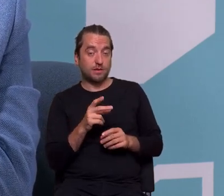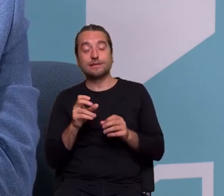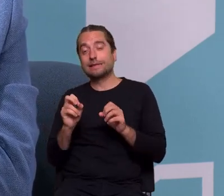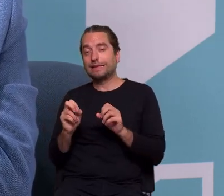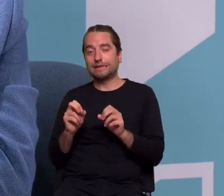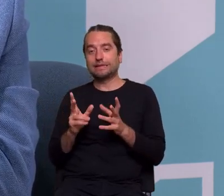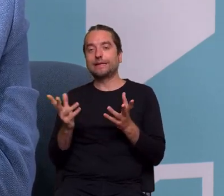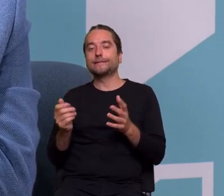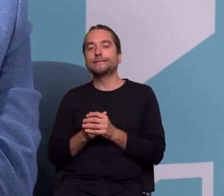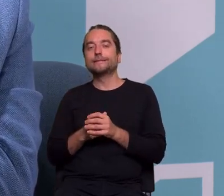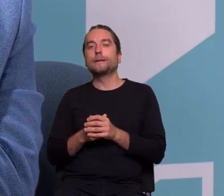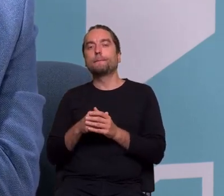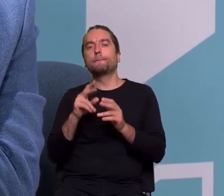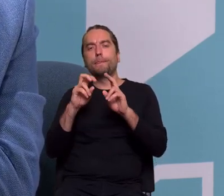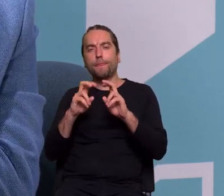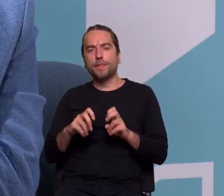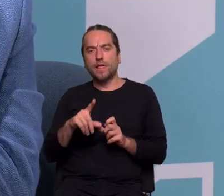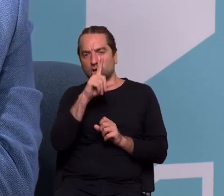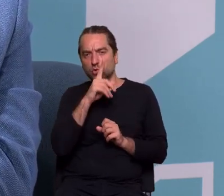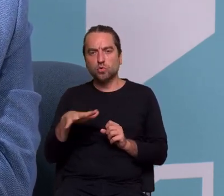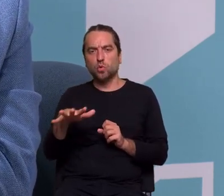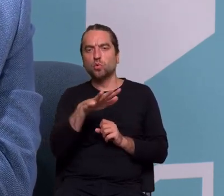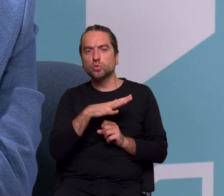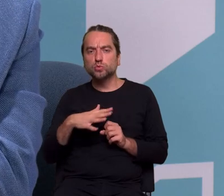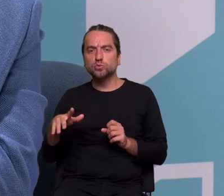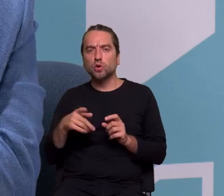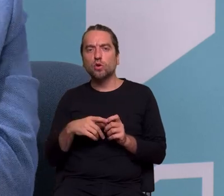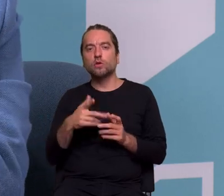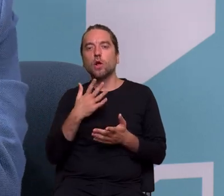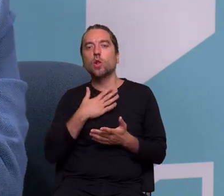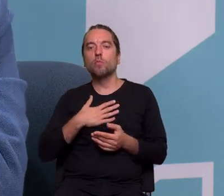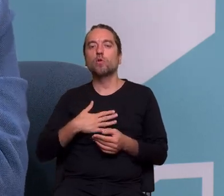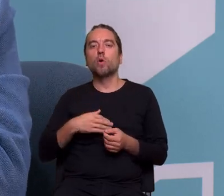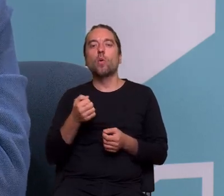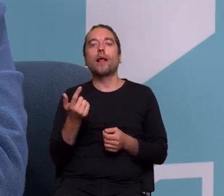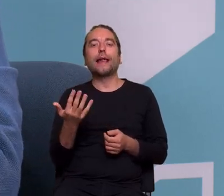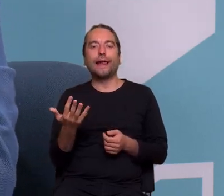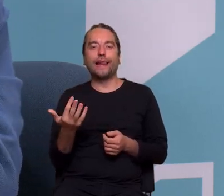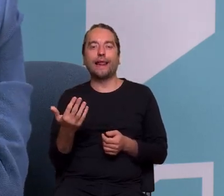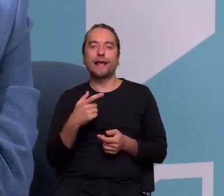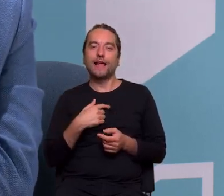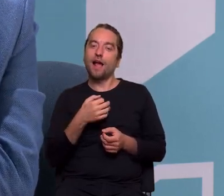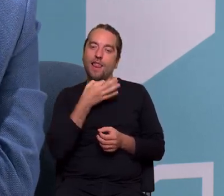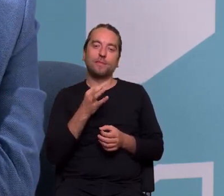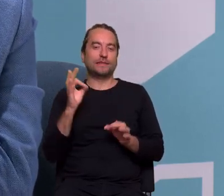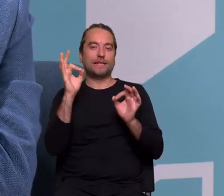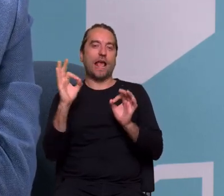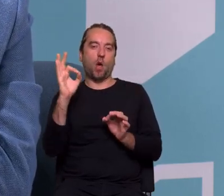są. Myślę, że badania socjologiczne mają to do siebie, że lubią się jednak w ilości. Jestem zwolennikiem badań jakościowych mimo